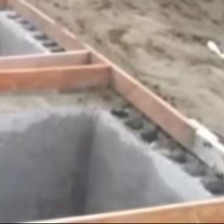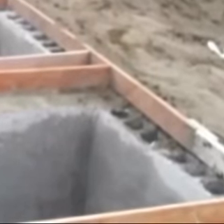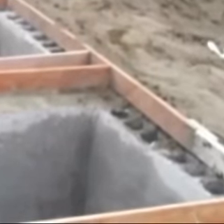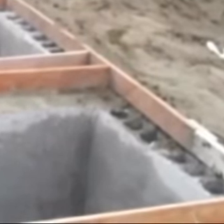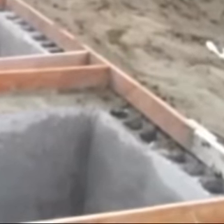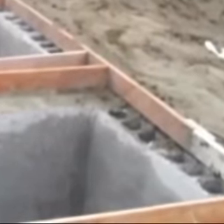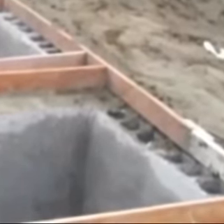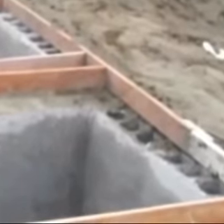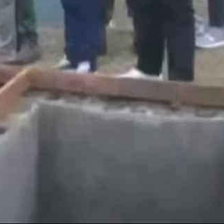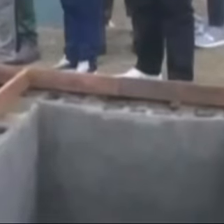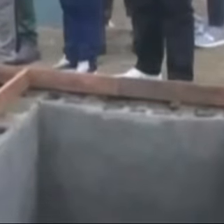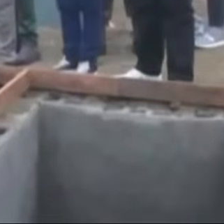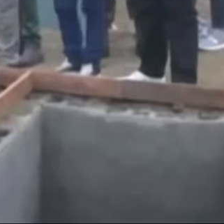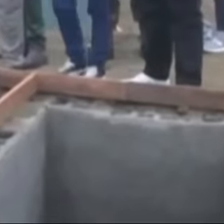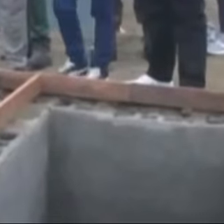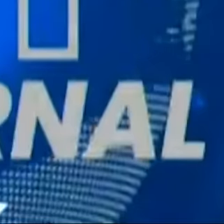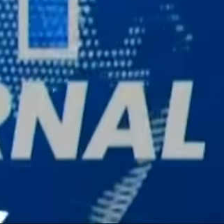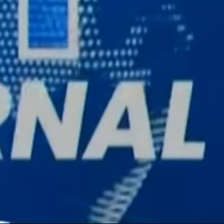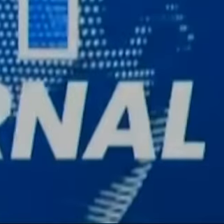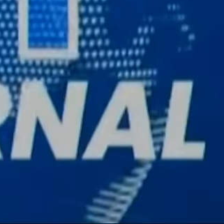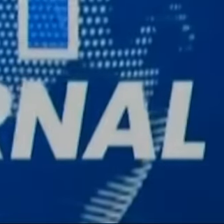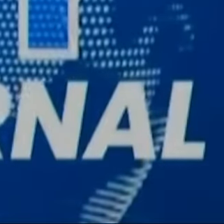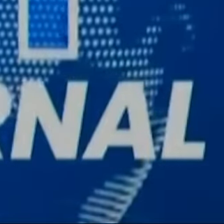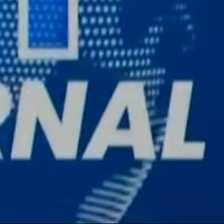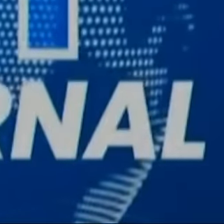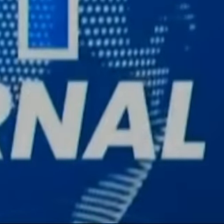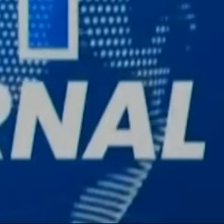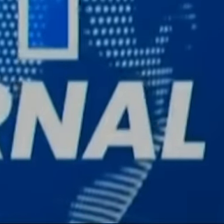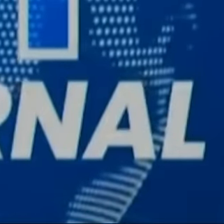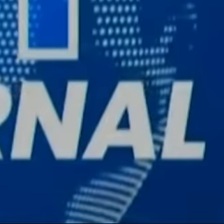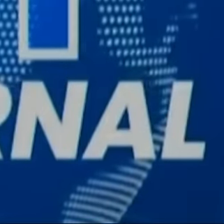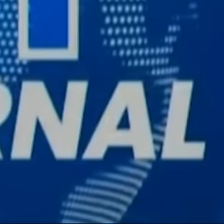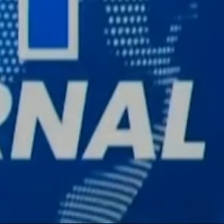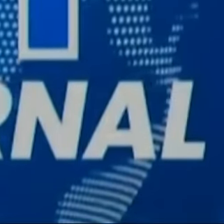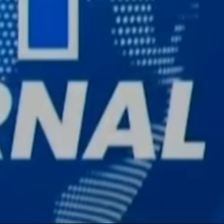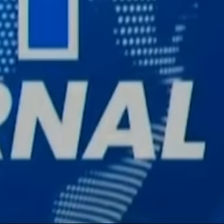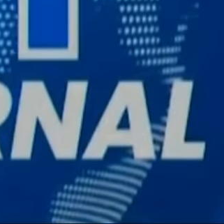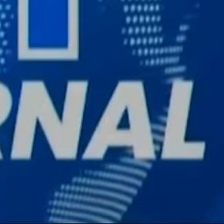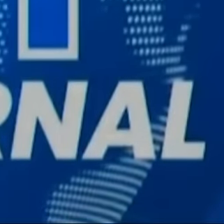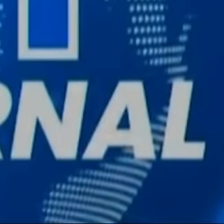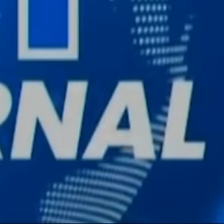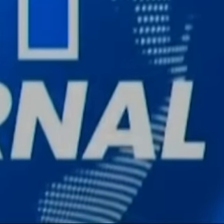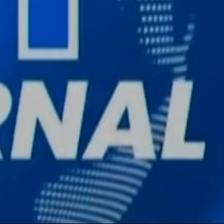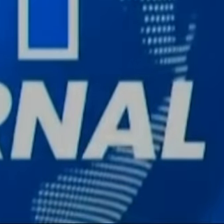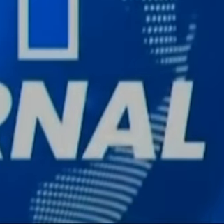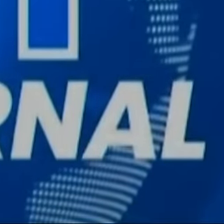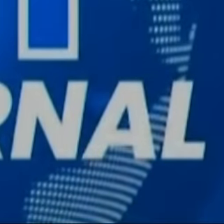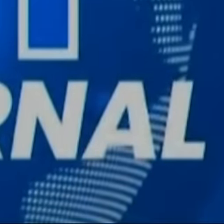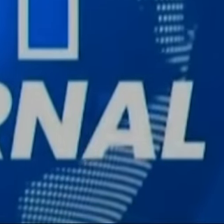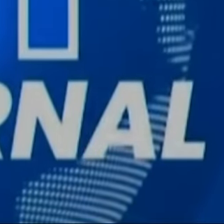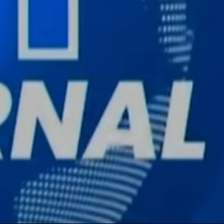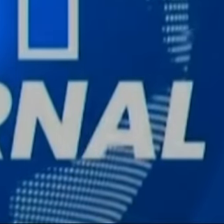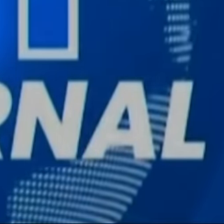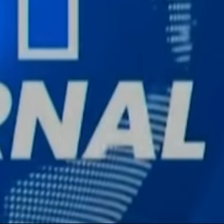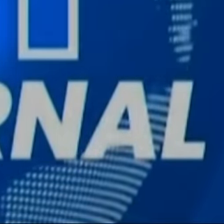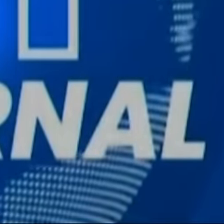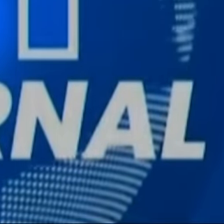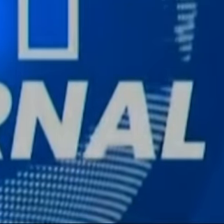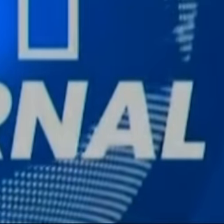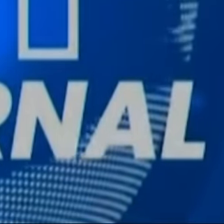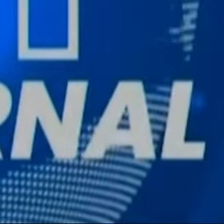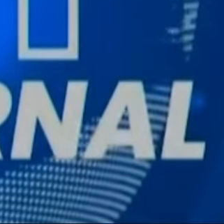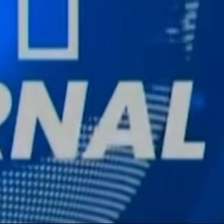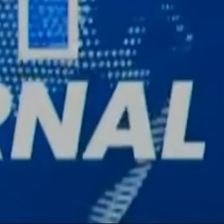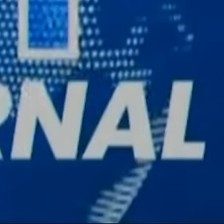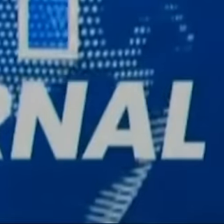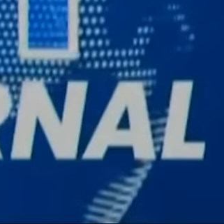victimes de cette guerre. Nous y reviendrons. Le bureau provisoire du Sénat vient d'être installé. Il est présidé par